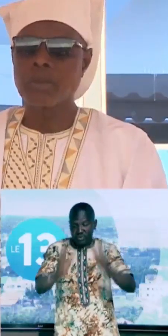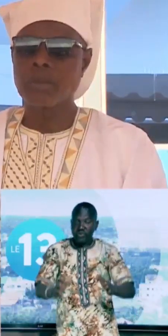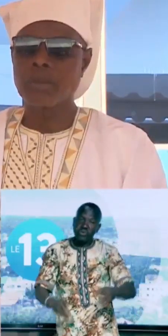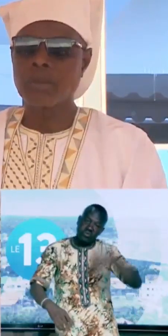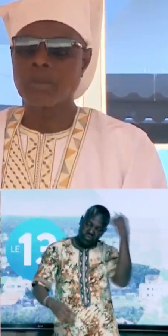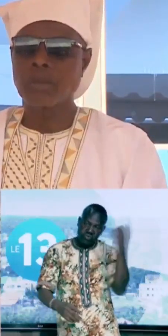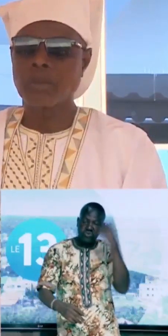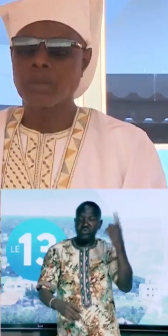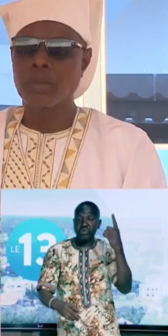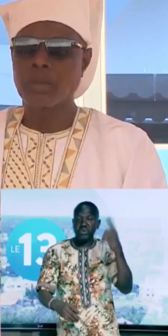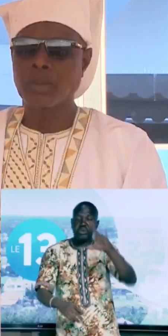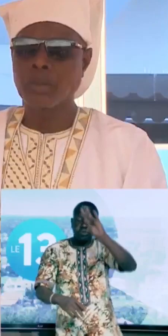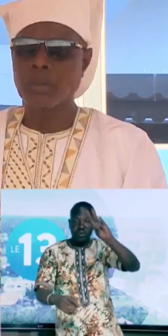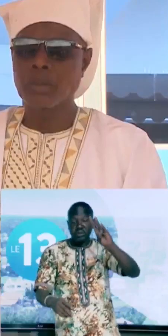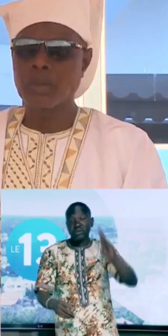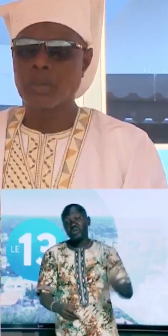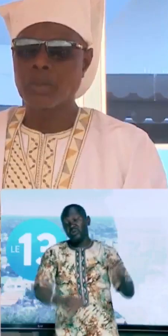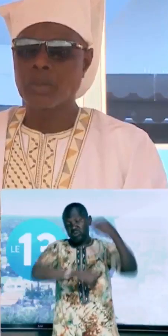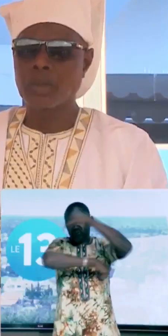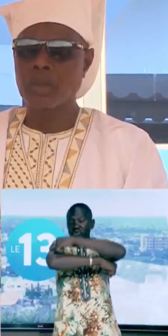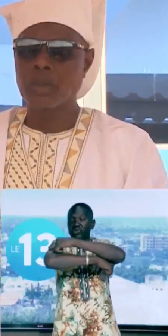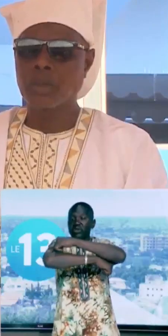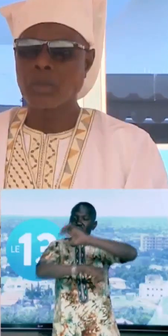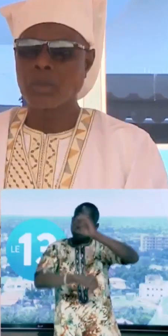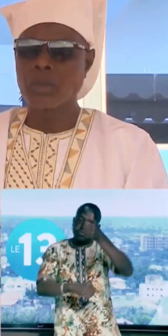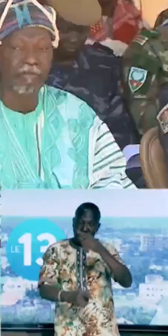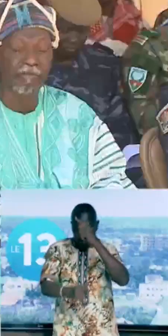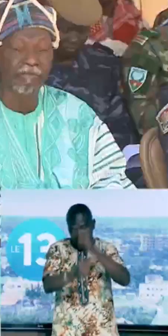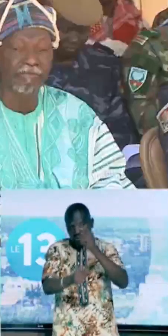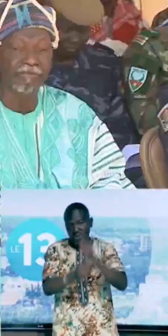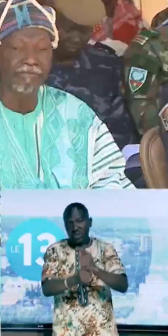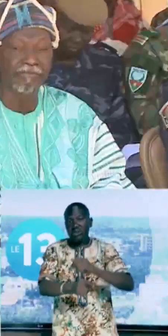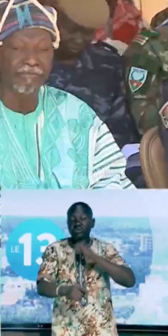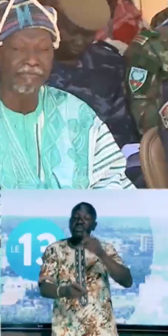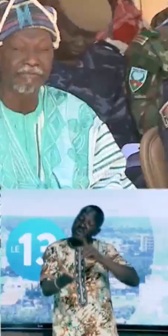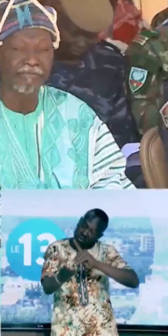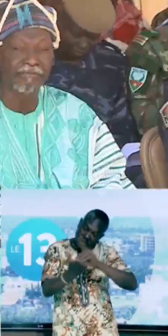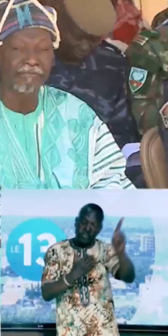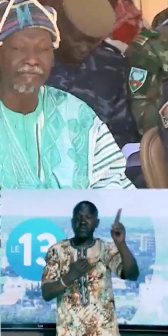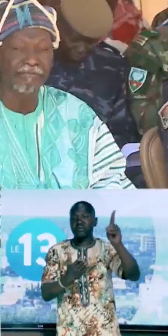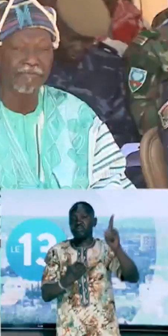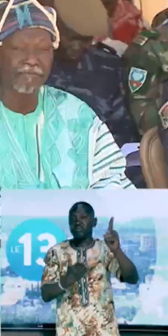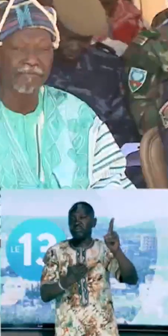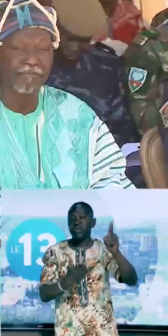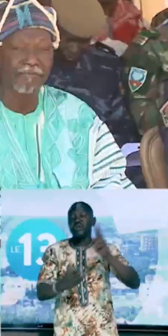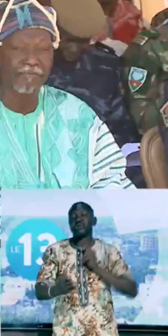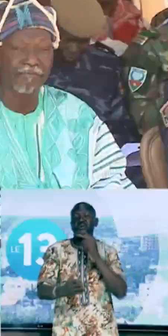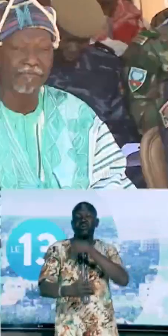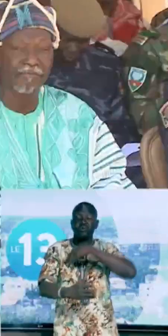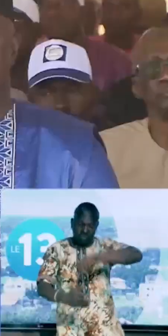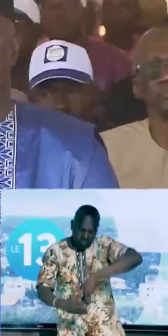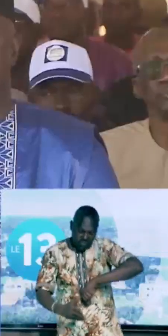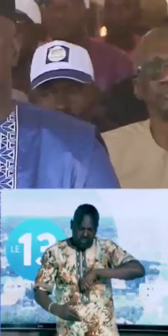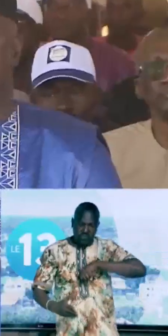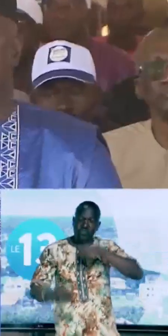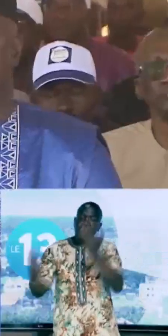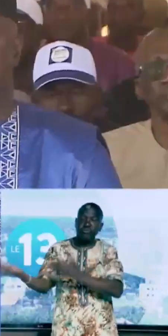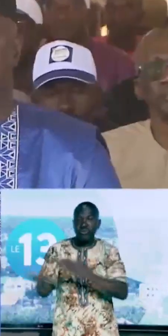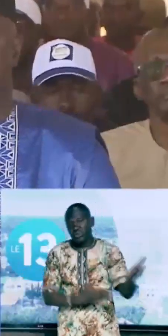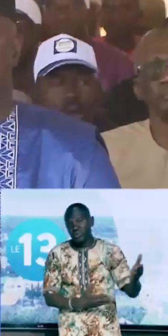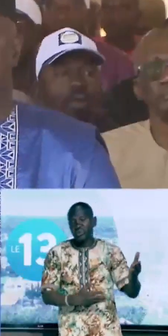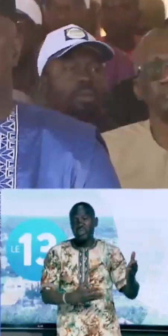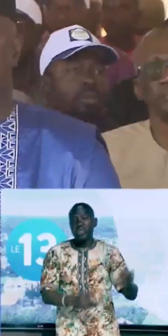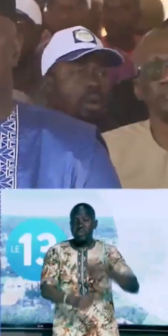et 700 journaliers avec environ 10 000 emplois indirects. Nous sommes ainsi fiers d'apporter notre pierre